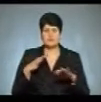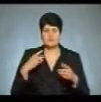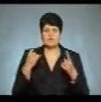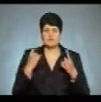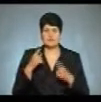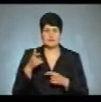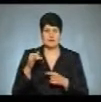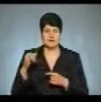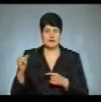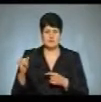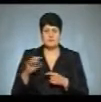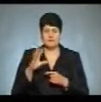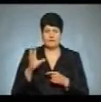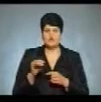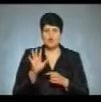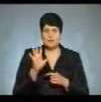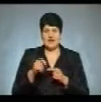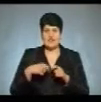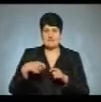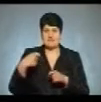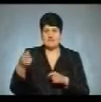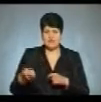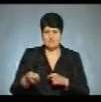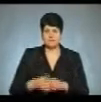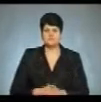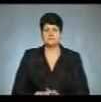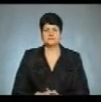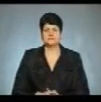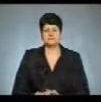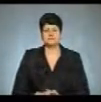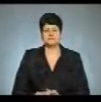Великогаївської школи. Усього 5 естафет. Детальніше у сюжеті.